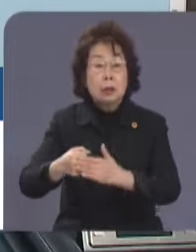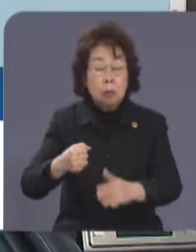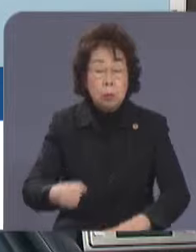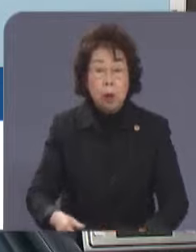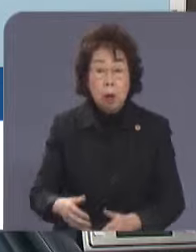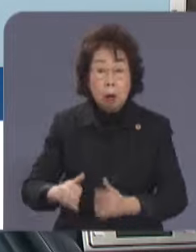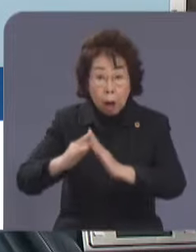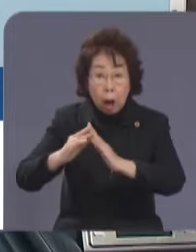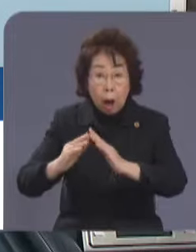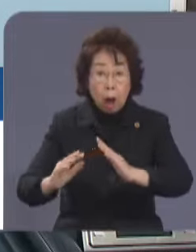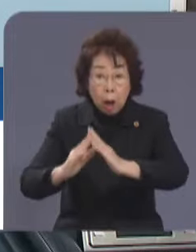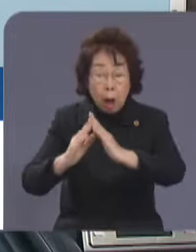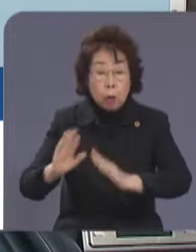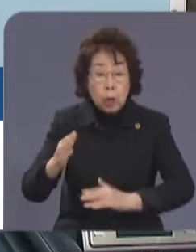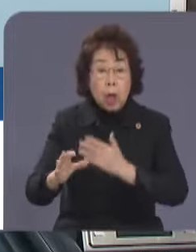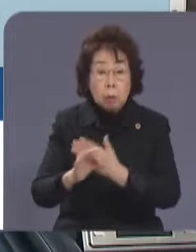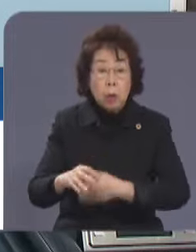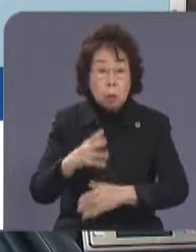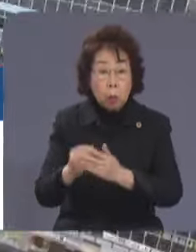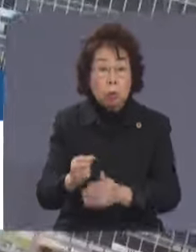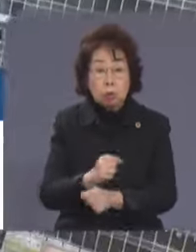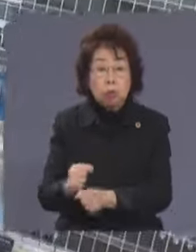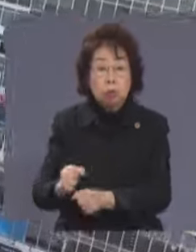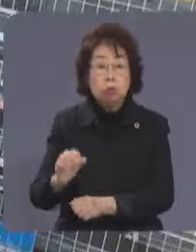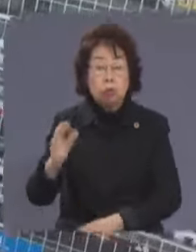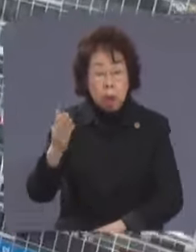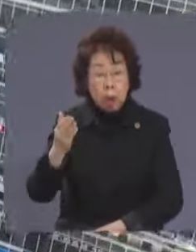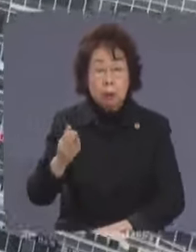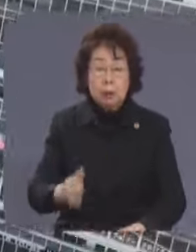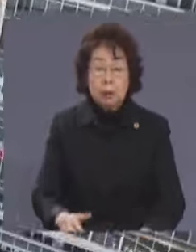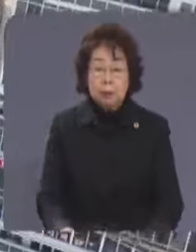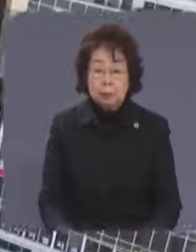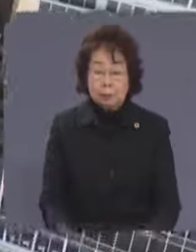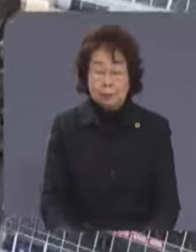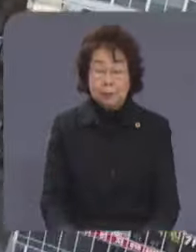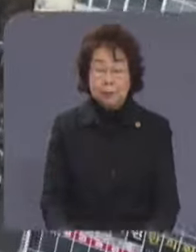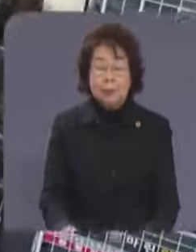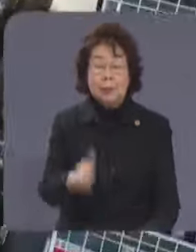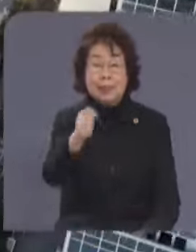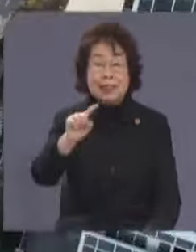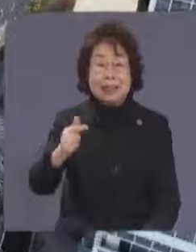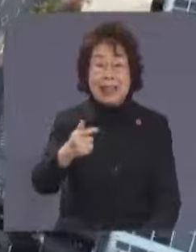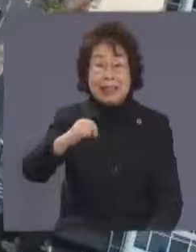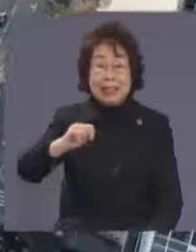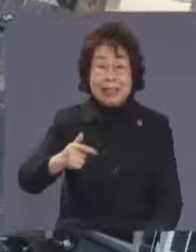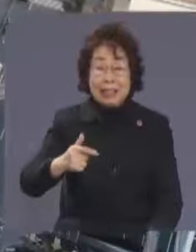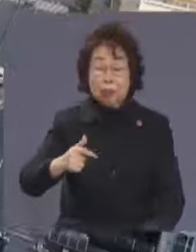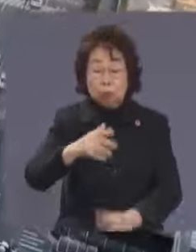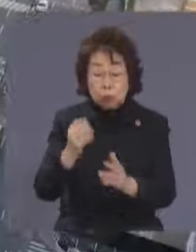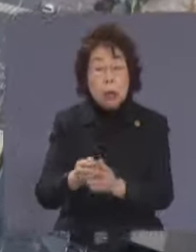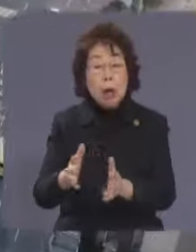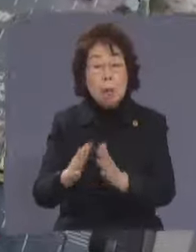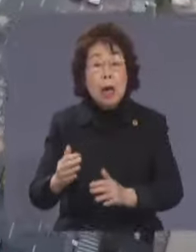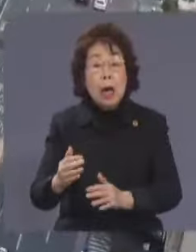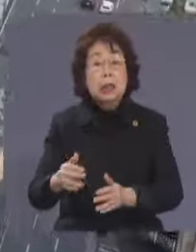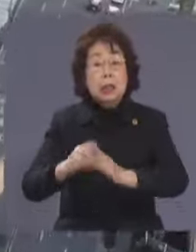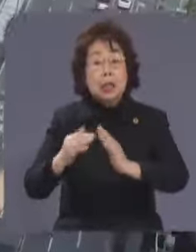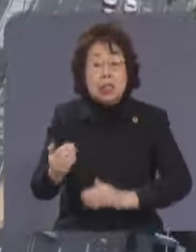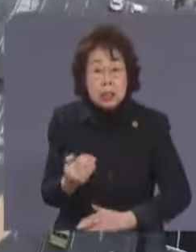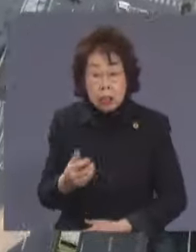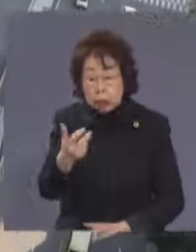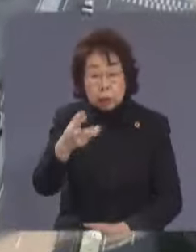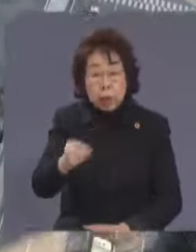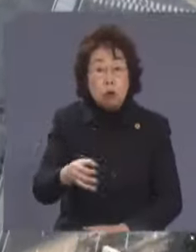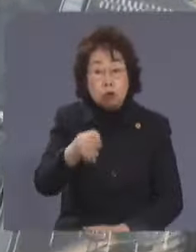착공이 되면 구체적으로 일정을 협의할 계획이 있습니다. 한진 씨와이터의 아파트를 착공하기 전에는 70억 원을 낼 수